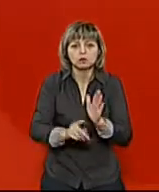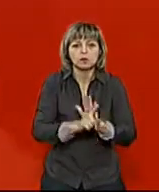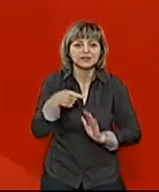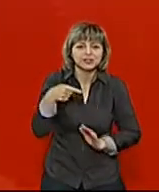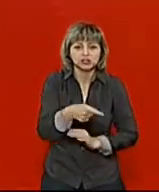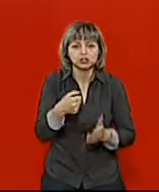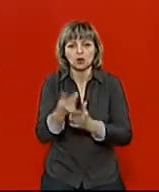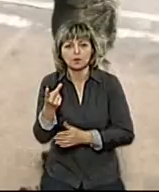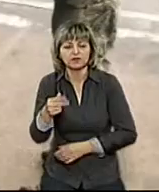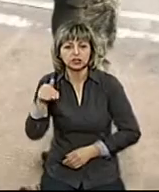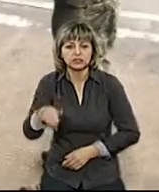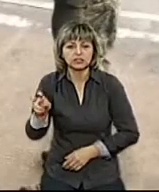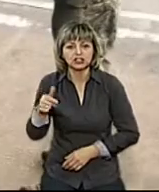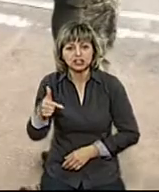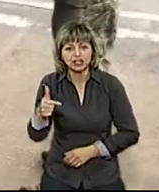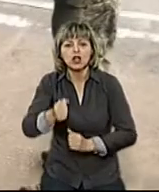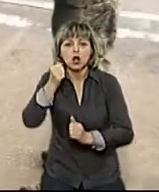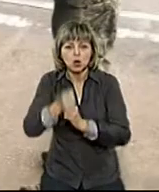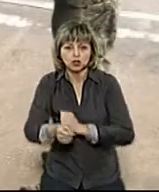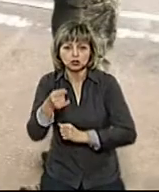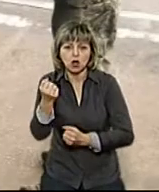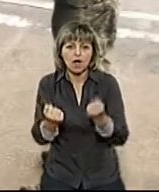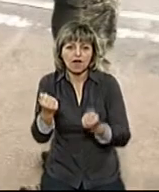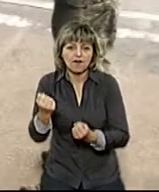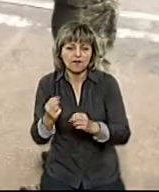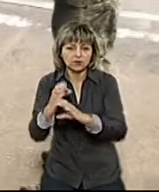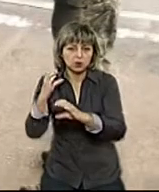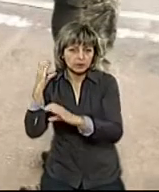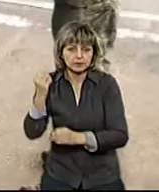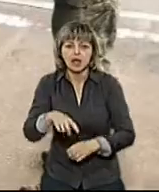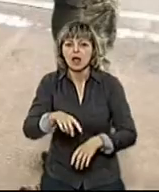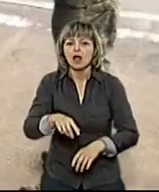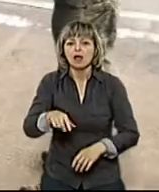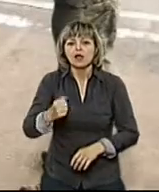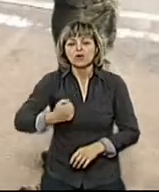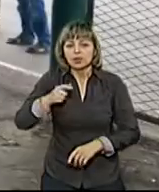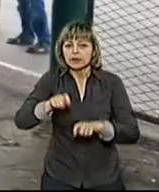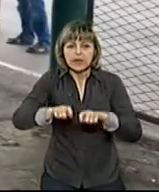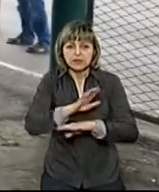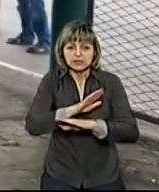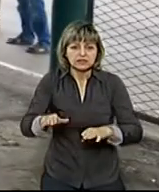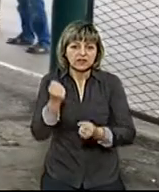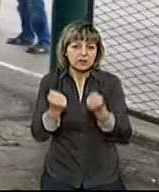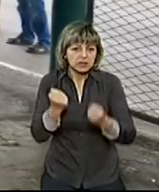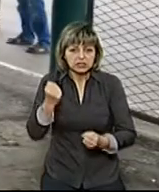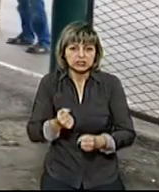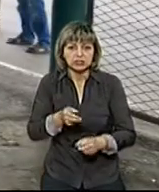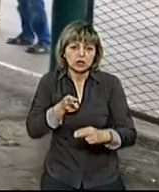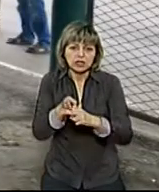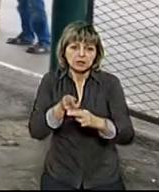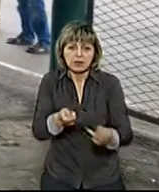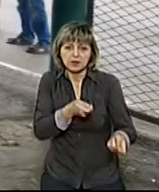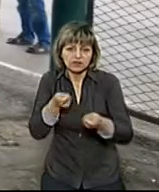до 1500 гривень з кожного автомобіля митники не перевіряли вміст машин та не створювали перешкод для ввозу товарів до